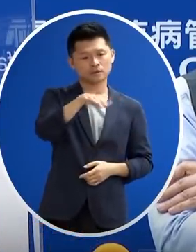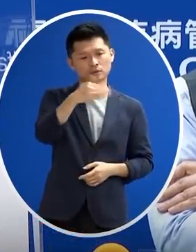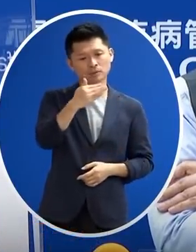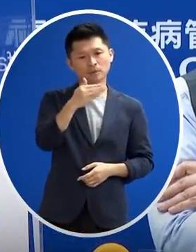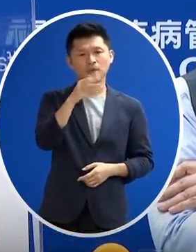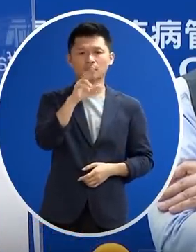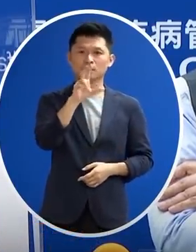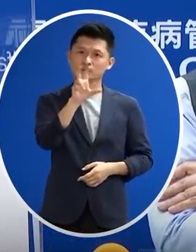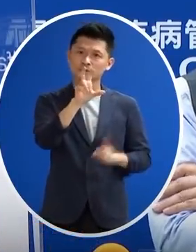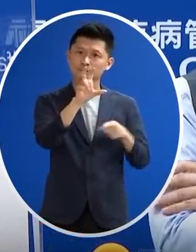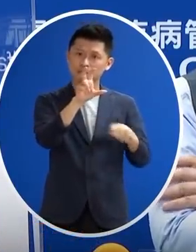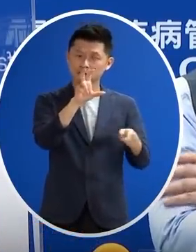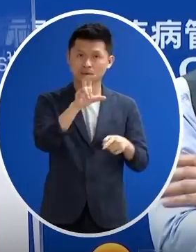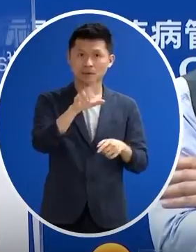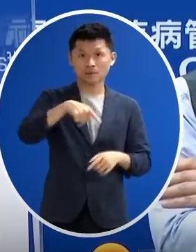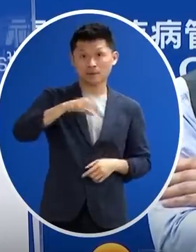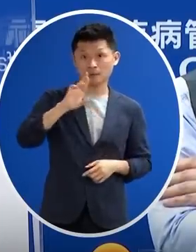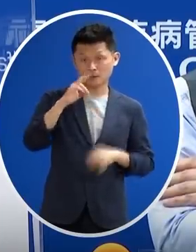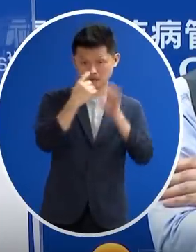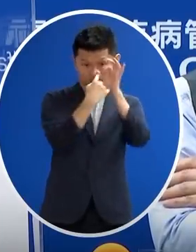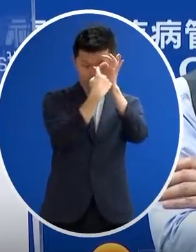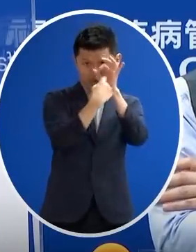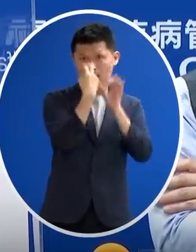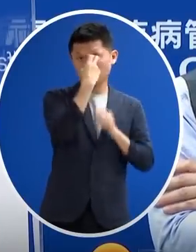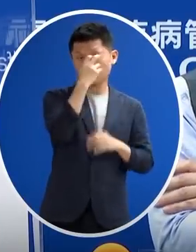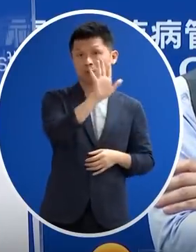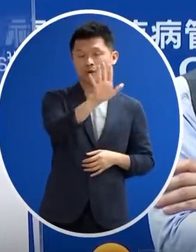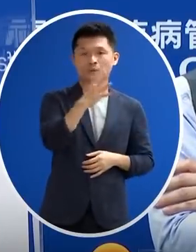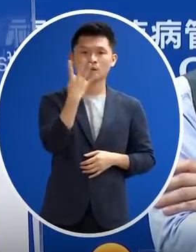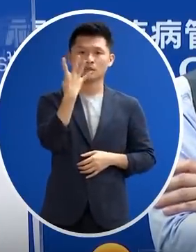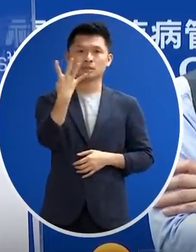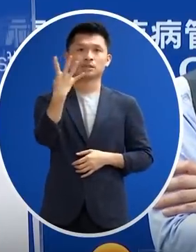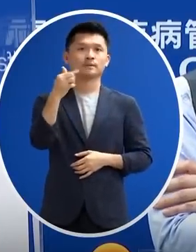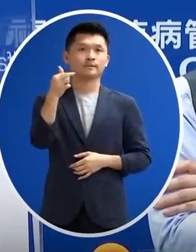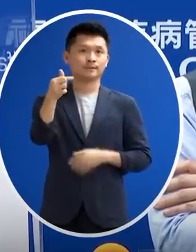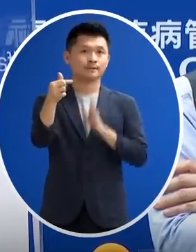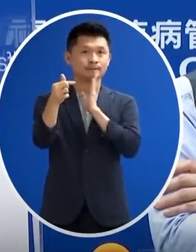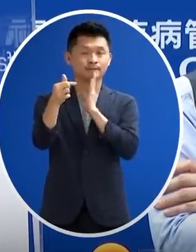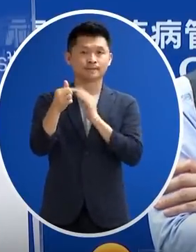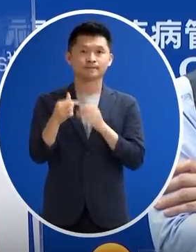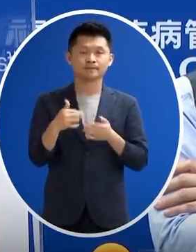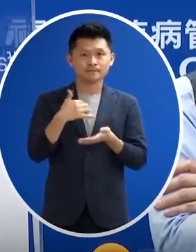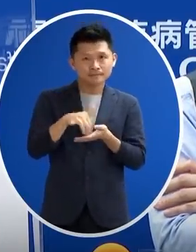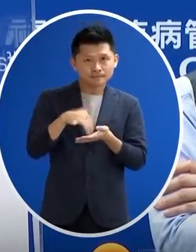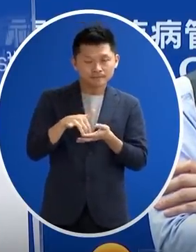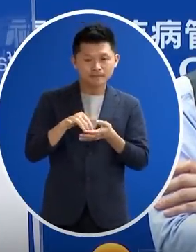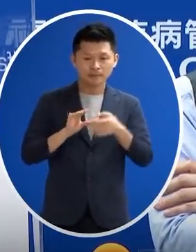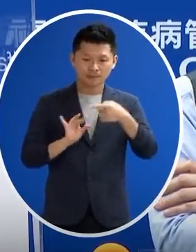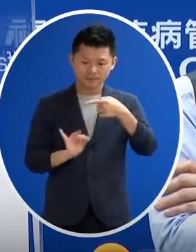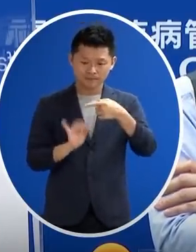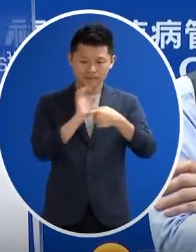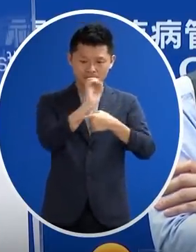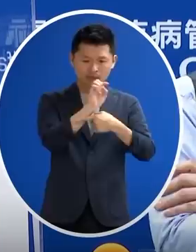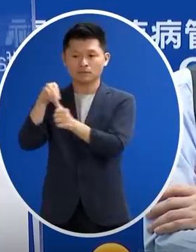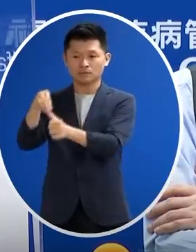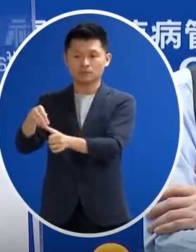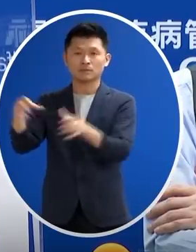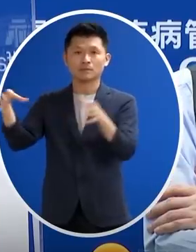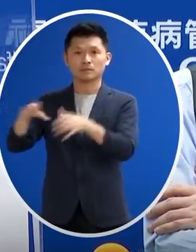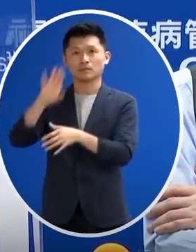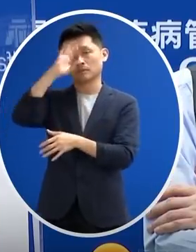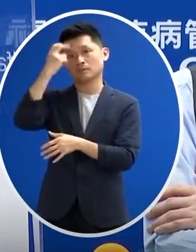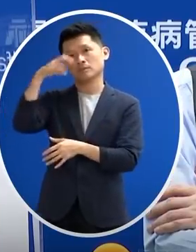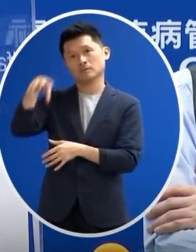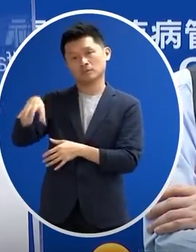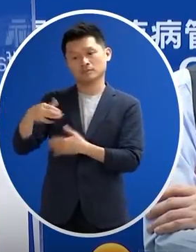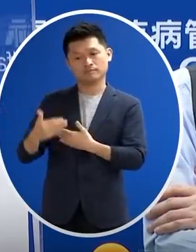的 PCR 的检验，那有4位阳性的确诊，那确诊率现在是0.08。